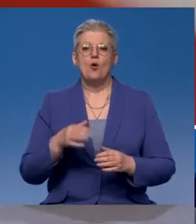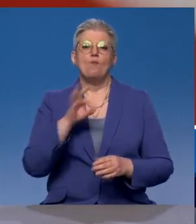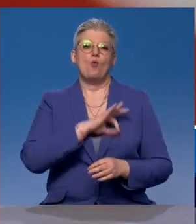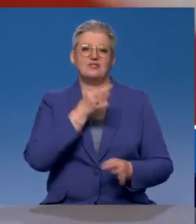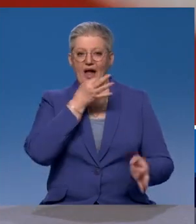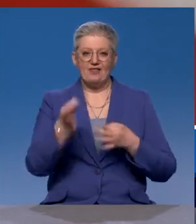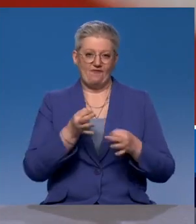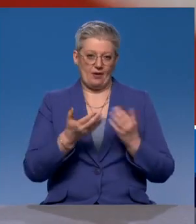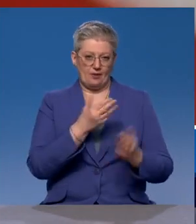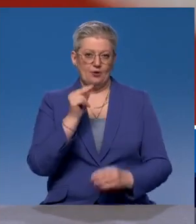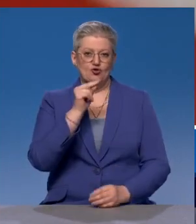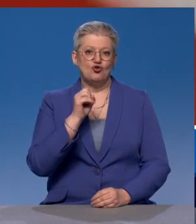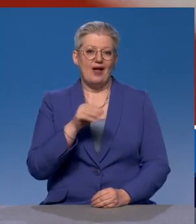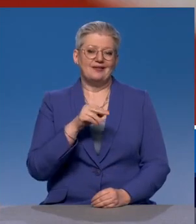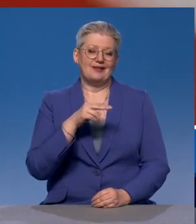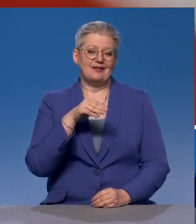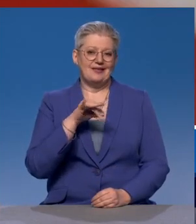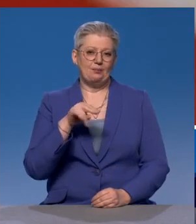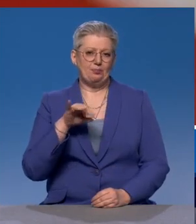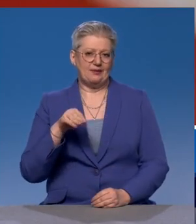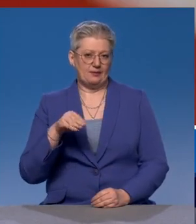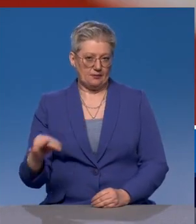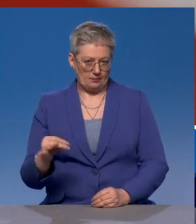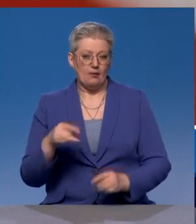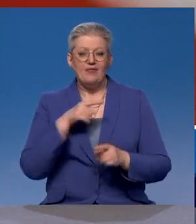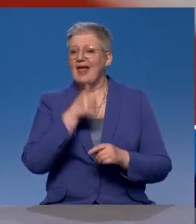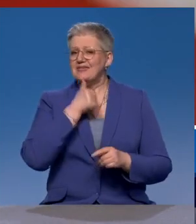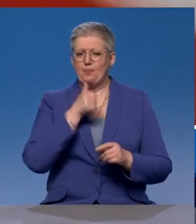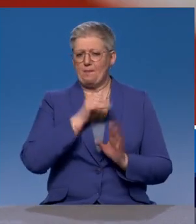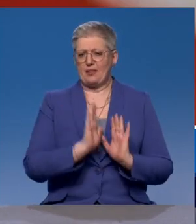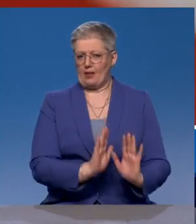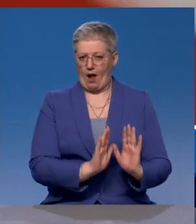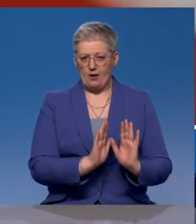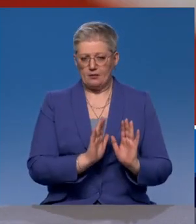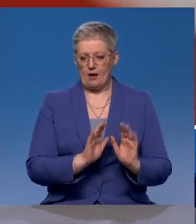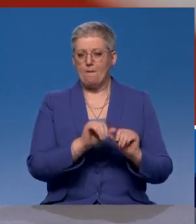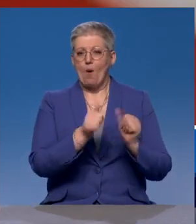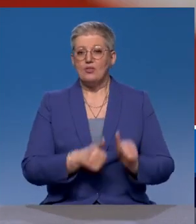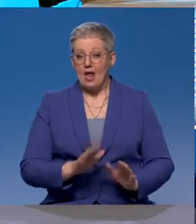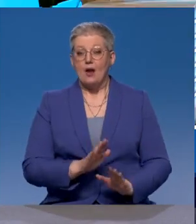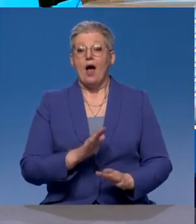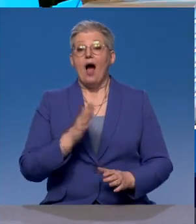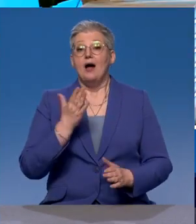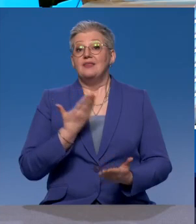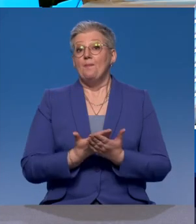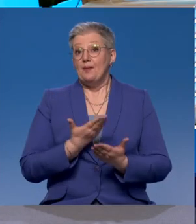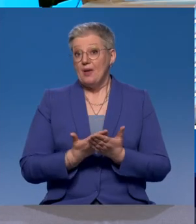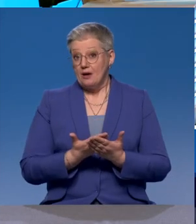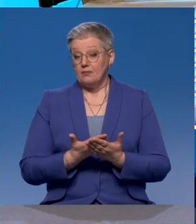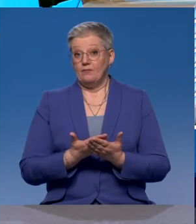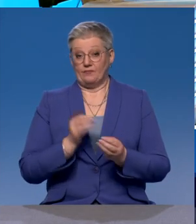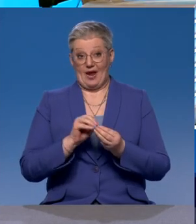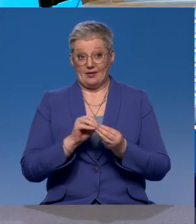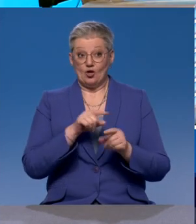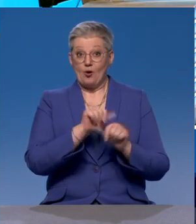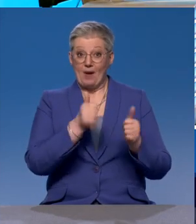такой границы нет. Это пока все-таки экспериментальные модели. Очень хорошие, но экспериментальные модели. Но, например, вот эта же модель, если